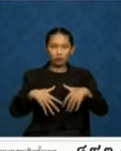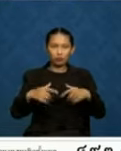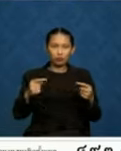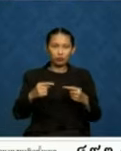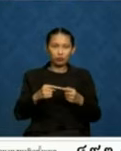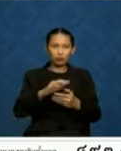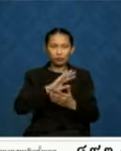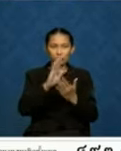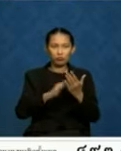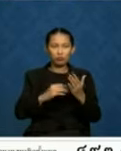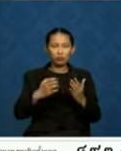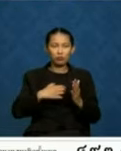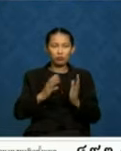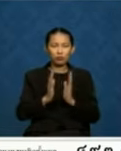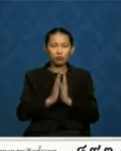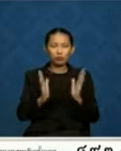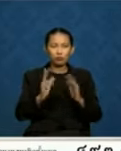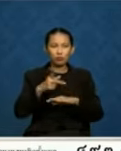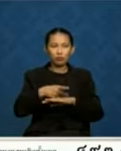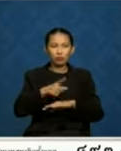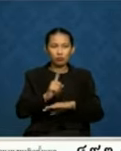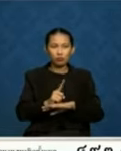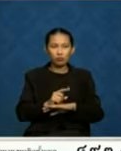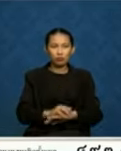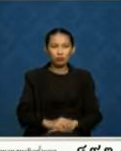ศครับขอบคุณครับท่านประธานครับ